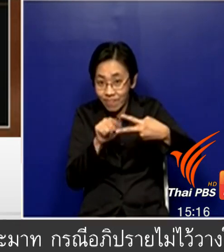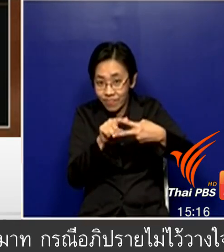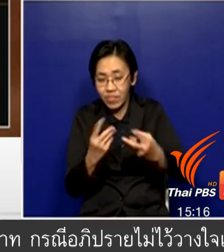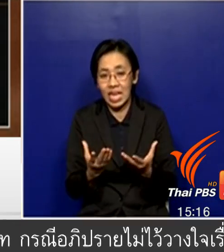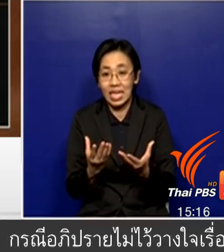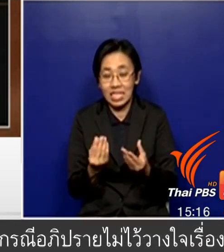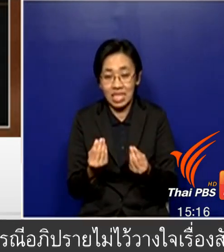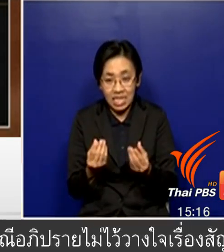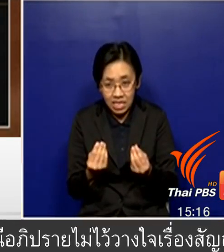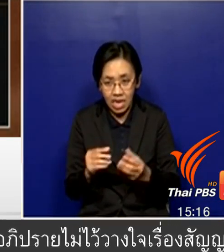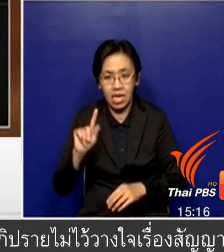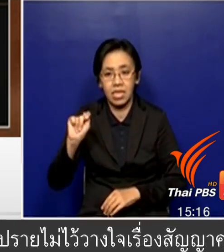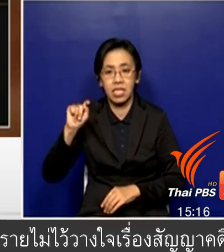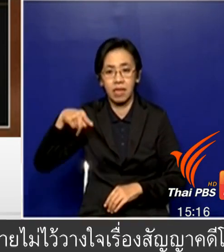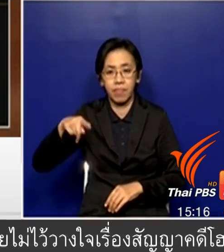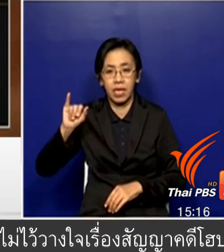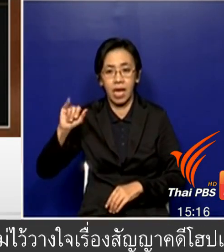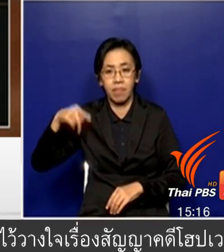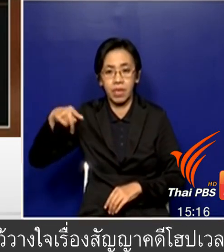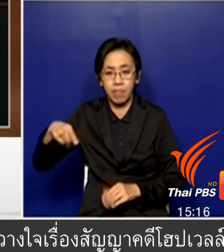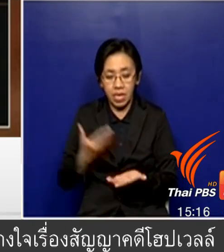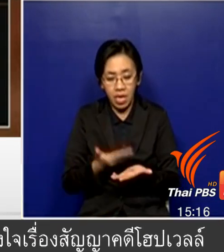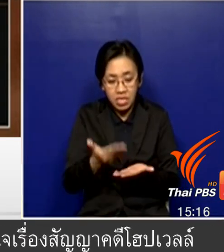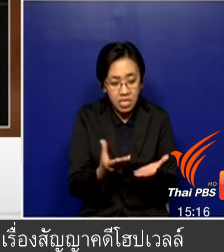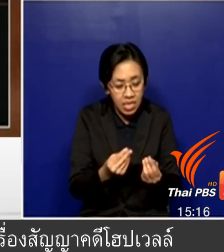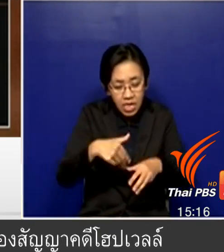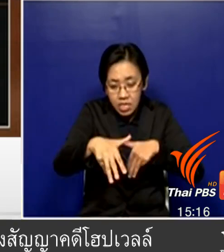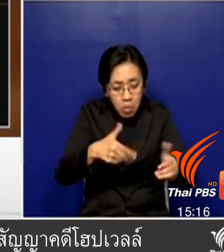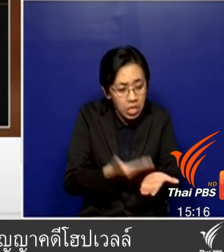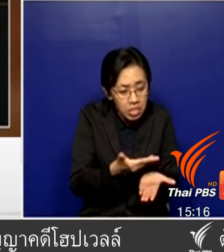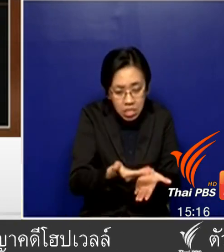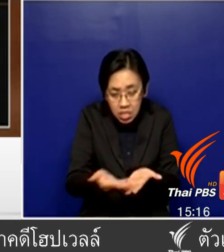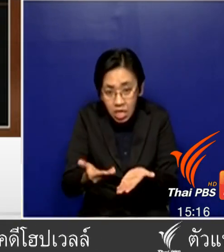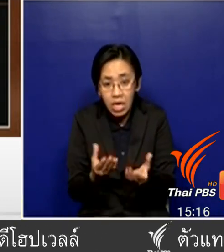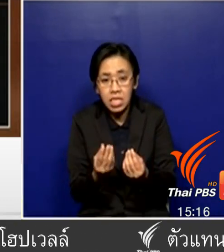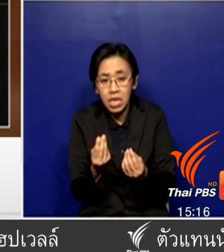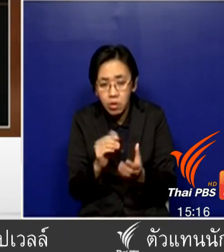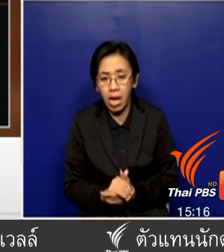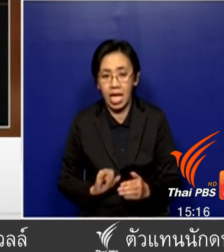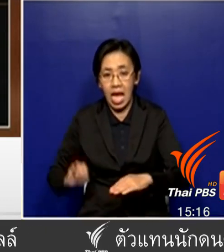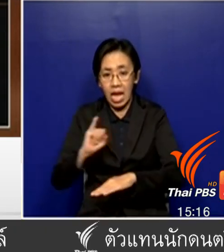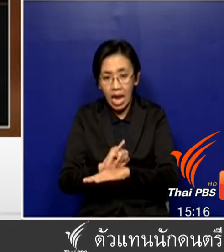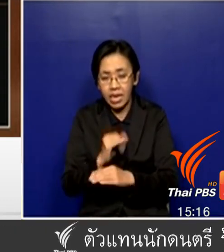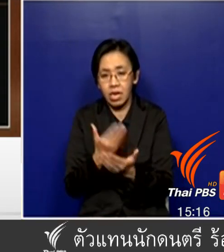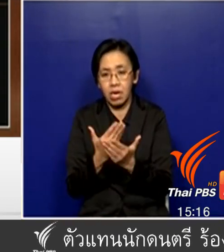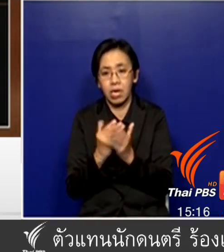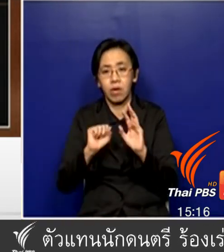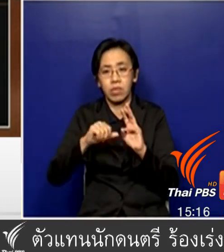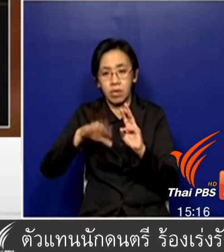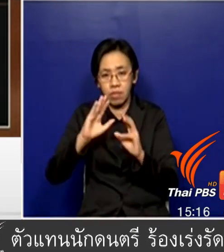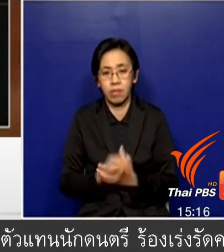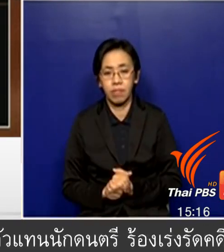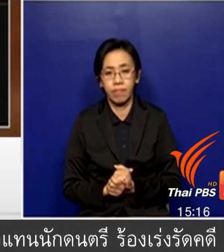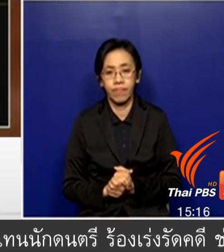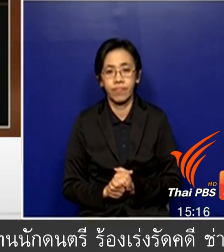าที่ดินที่บริษัท TPI Polyene Power จำกซือจากชาวบ้านอยู่ที่เฉลี่ยแค่ไ่ละ 6 แนบาทในข